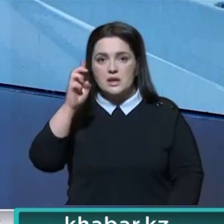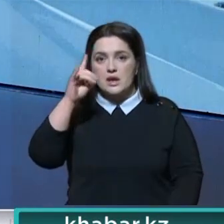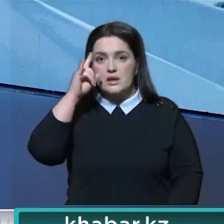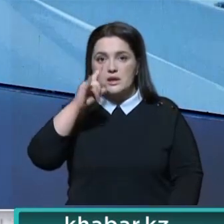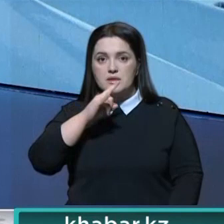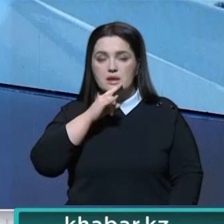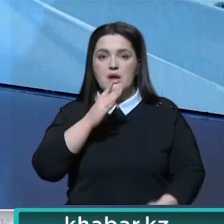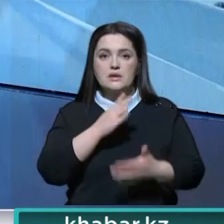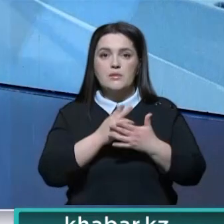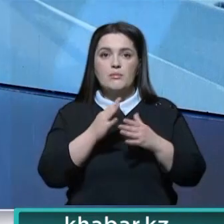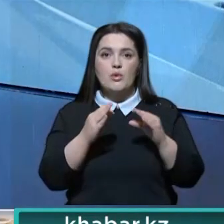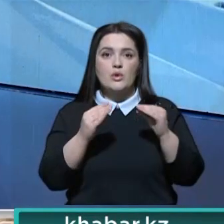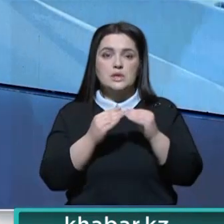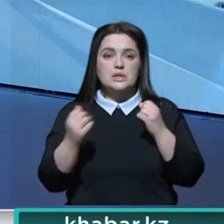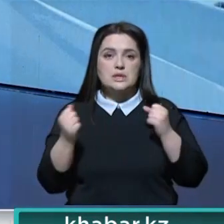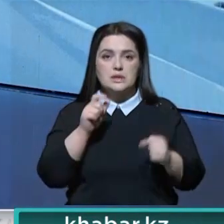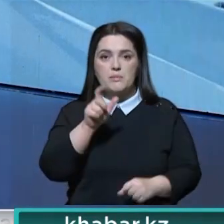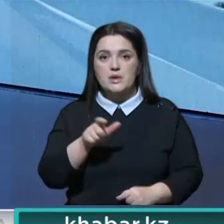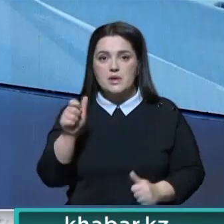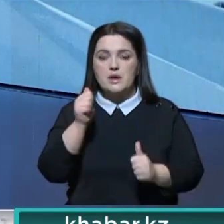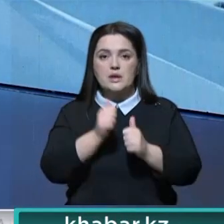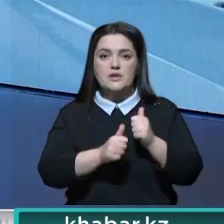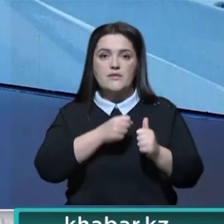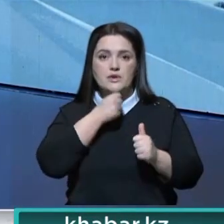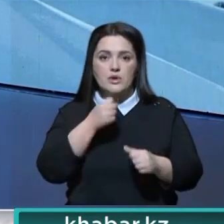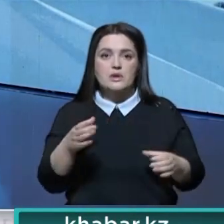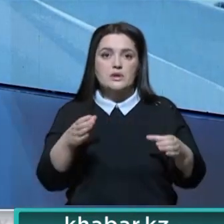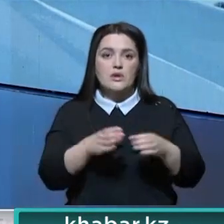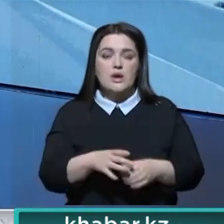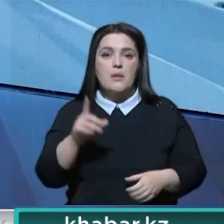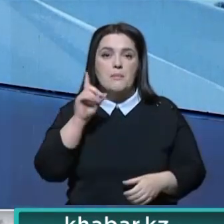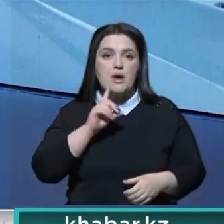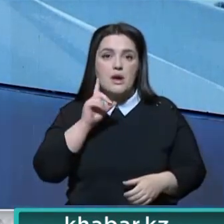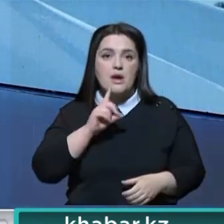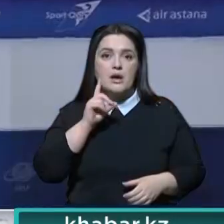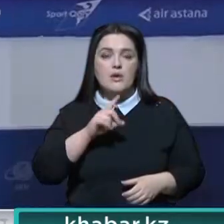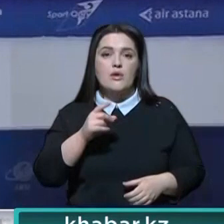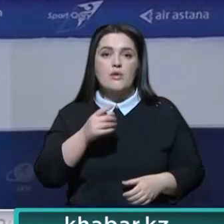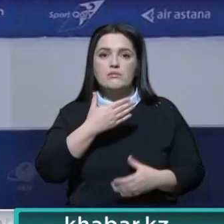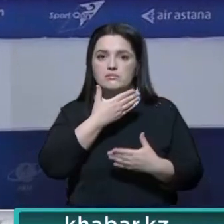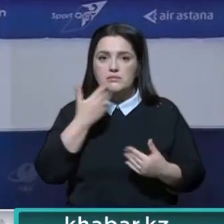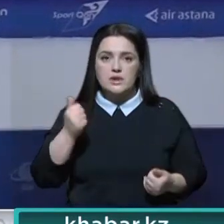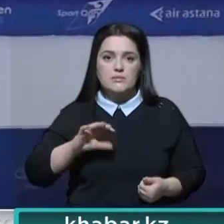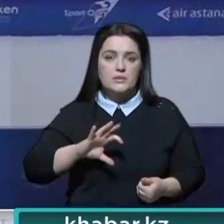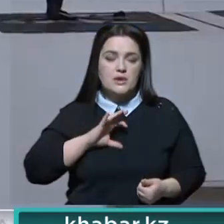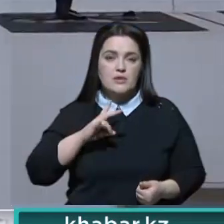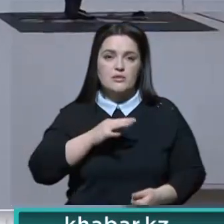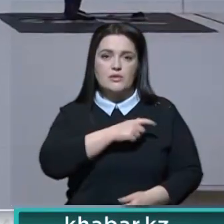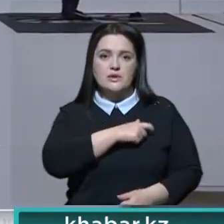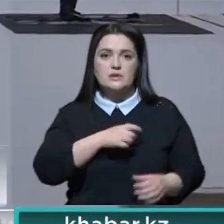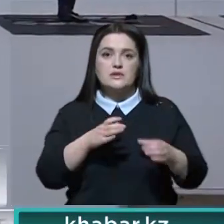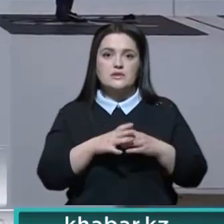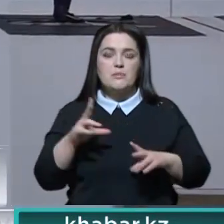стран Казахстана. Представляют по 10 спортсменов от каждой возрастной категории. Пока в копилке нашей сборной нет медалей,